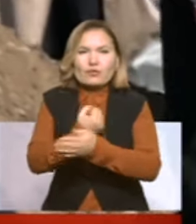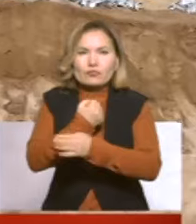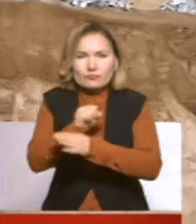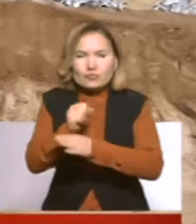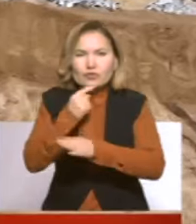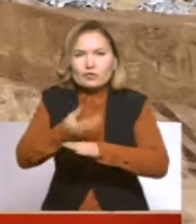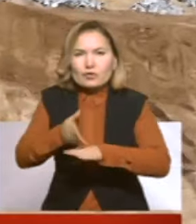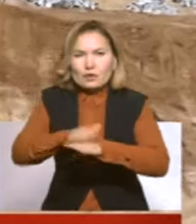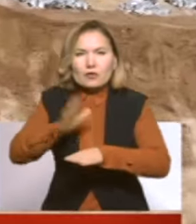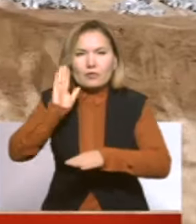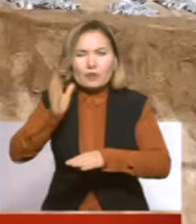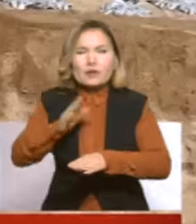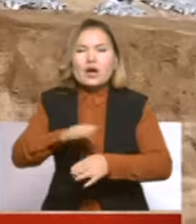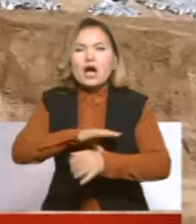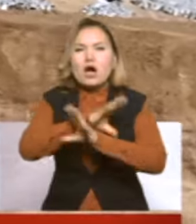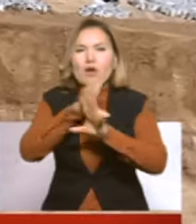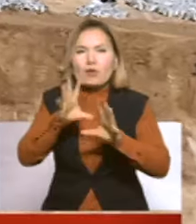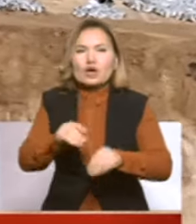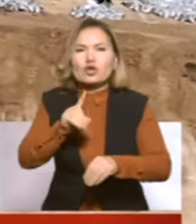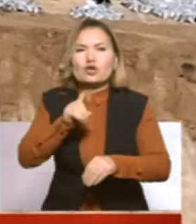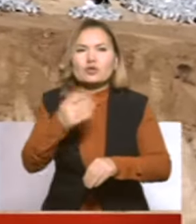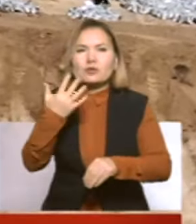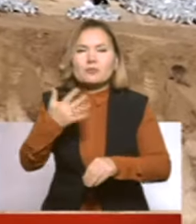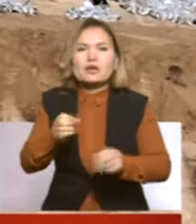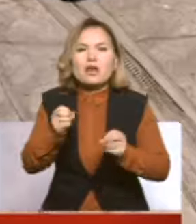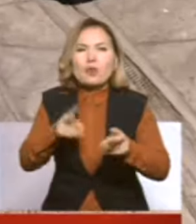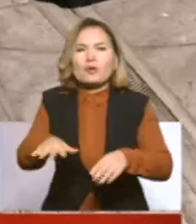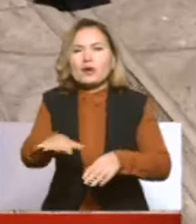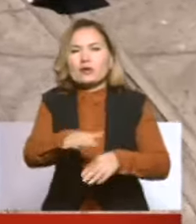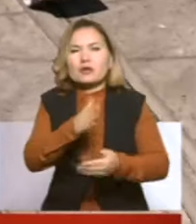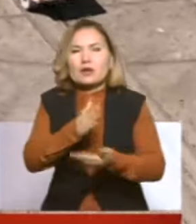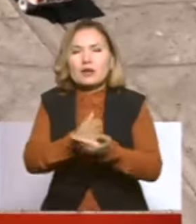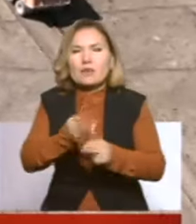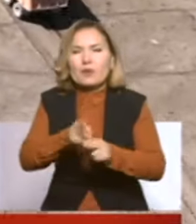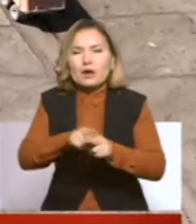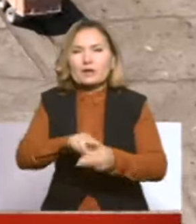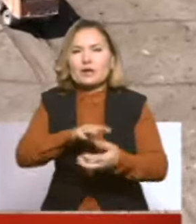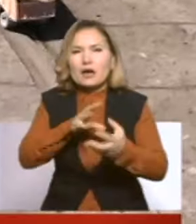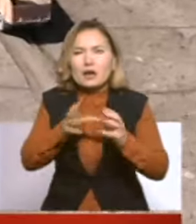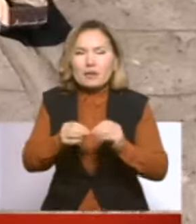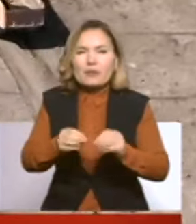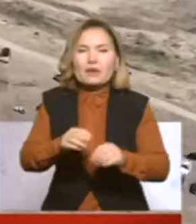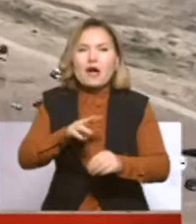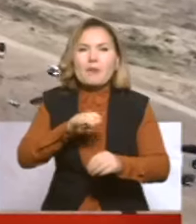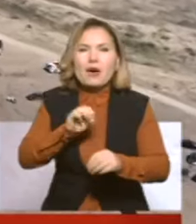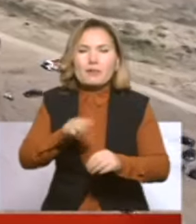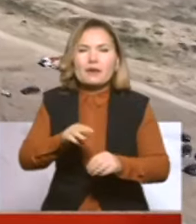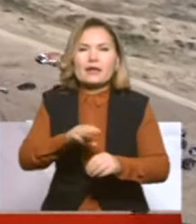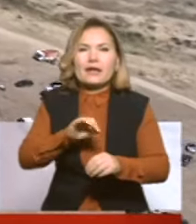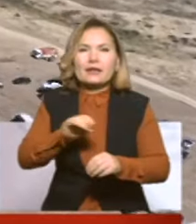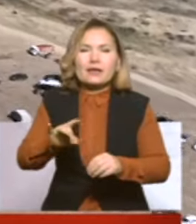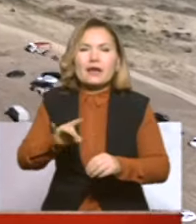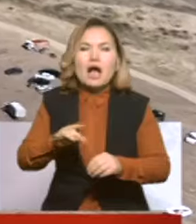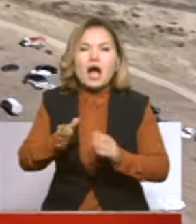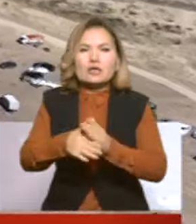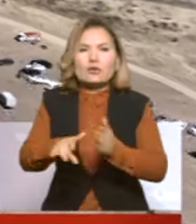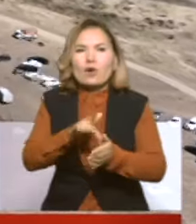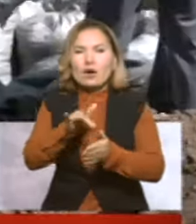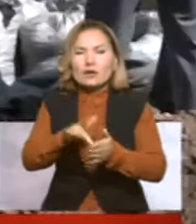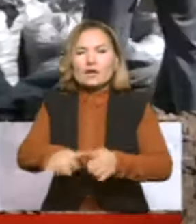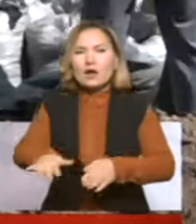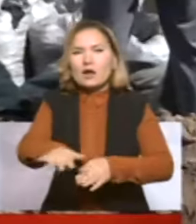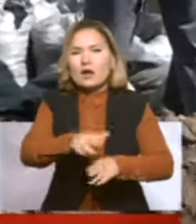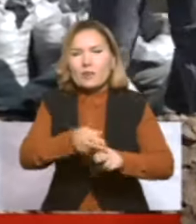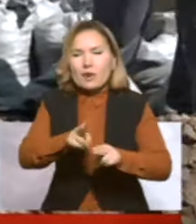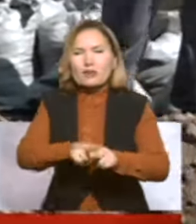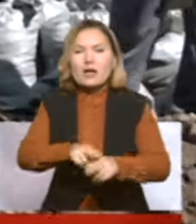сенімдеміз. Облыс бойынша жалпы 105 қауіпті учаскі бар, яғни 100 шақырым. Бұл Индер мен Махамбет аудандары және Атырау қаласы. Қазір осы